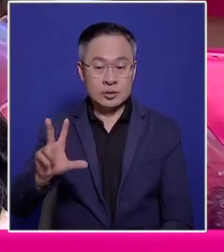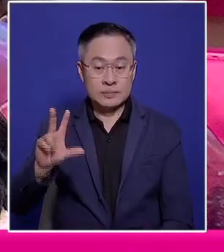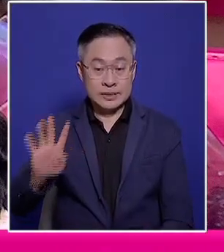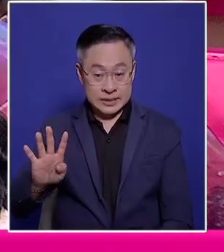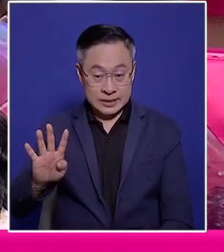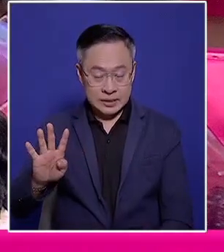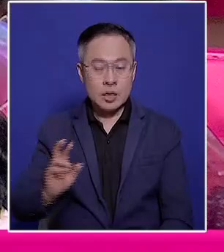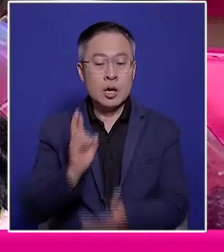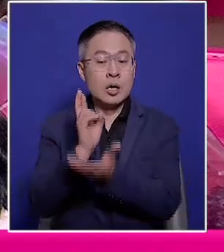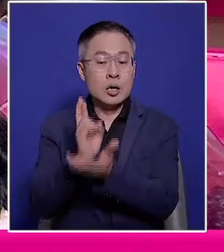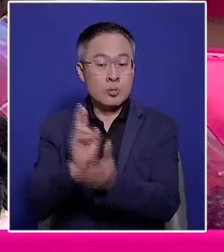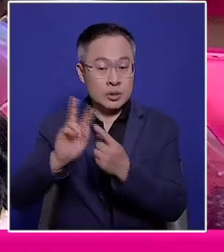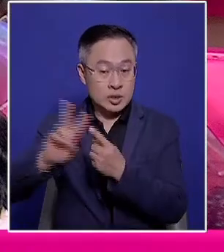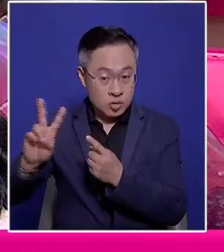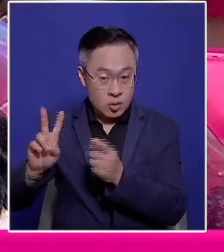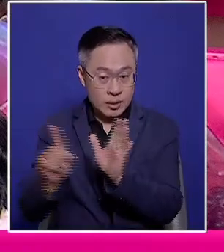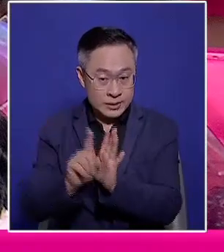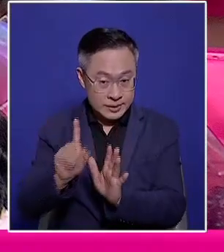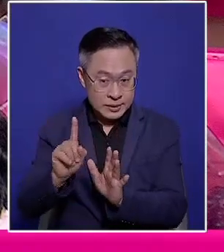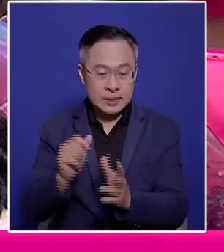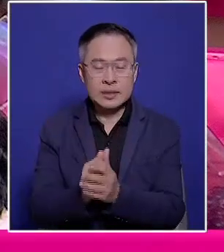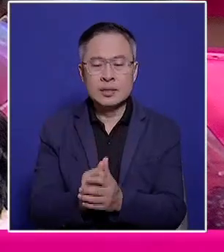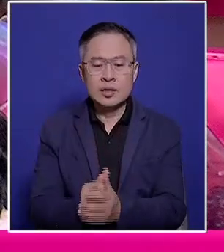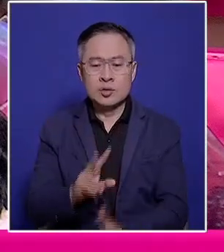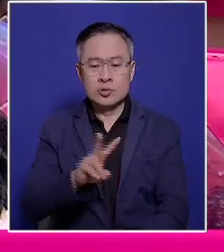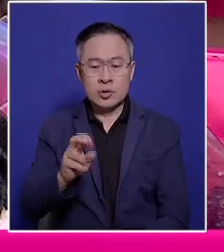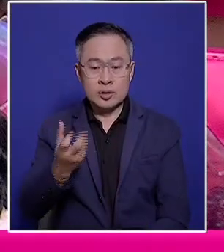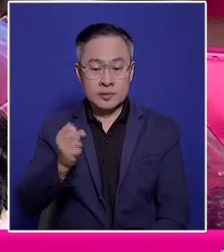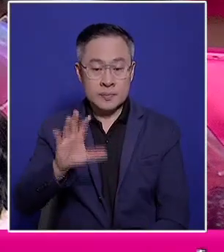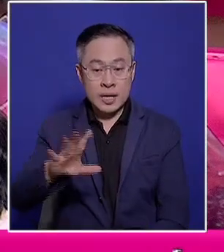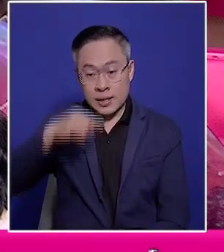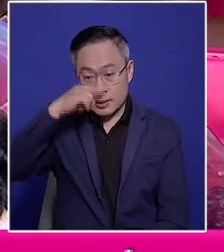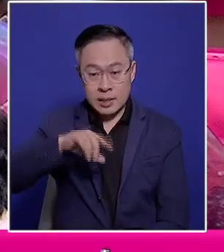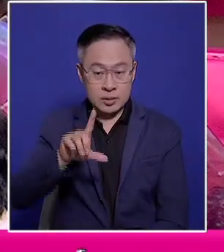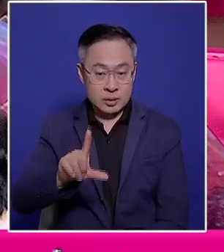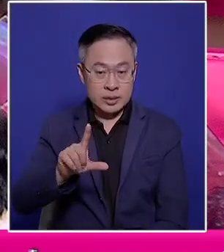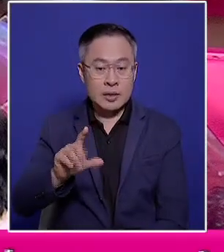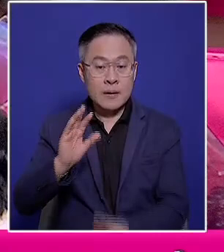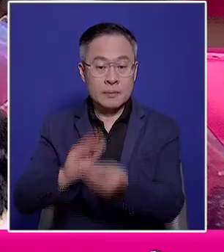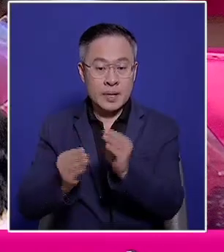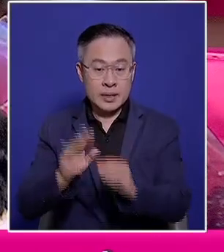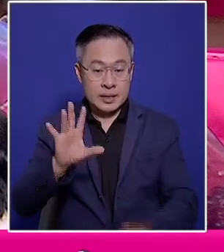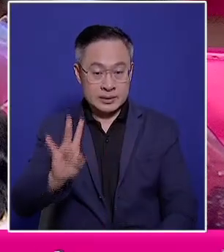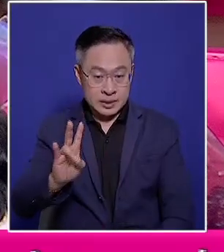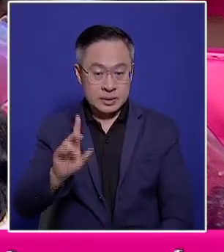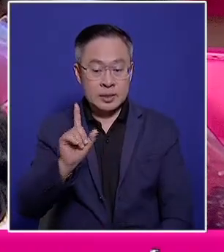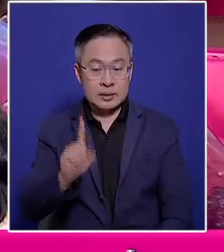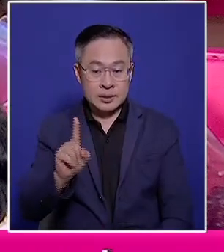7111034อันดับที่2หมุน1ครั้งงวดที่215หมวดอักษรลอลิงเลขที่ออก